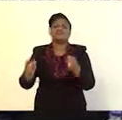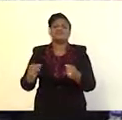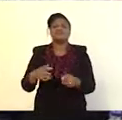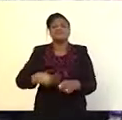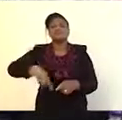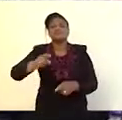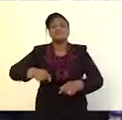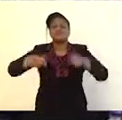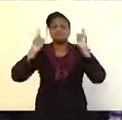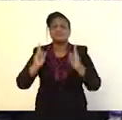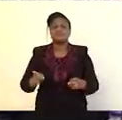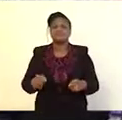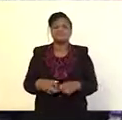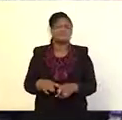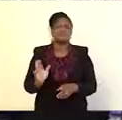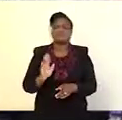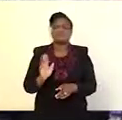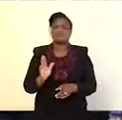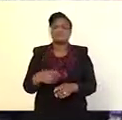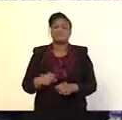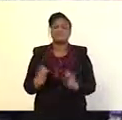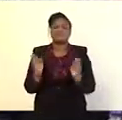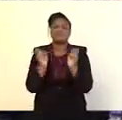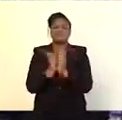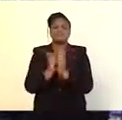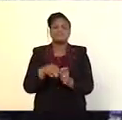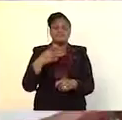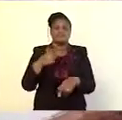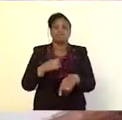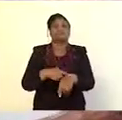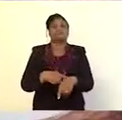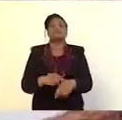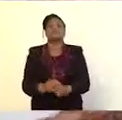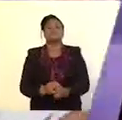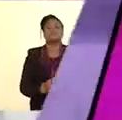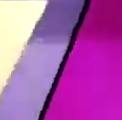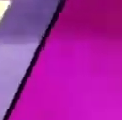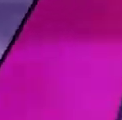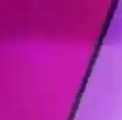muchimhanywa nemi nenzira yemudondo ngatisangane muchikamu chinotera.